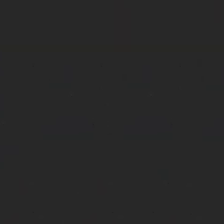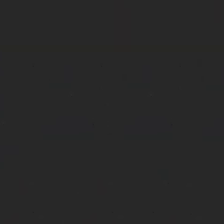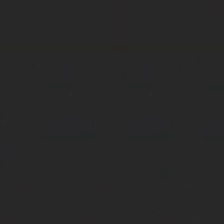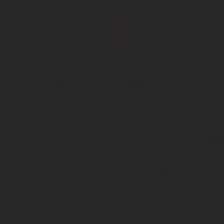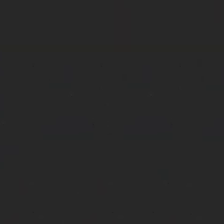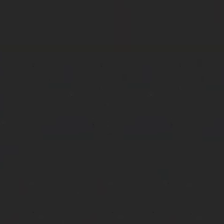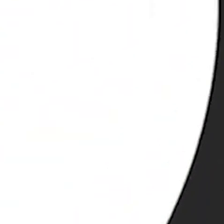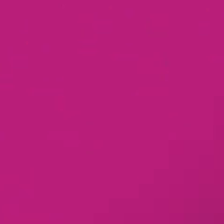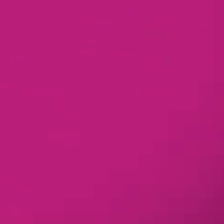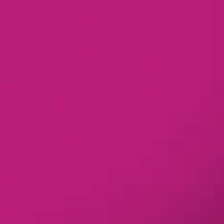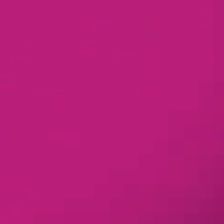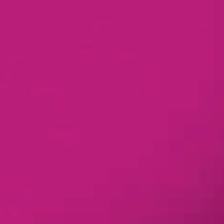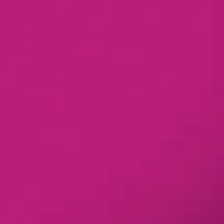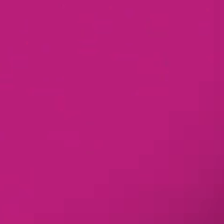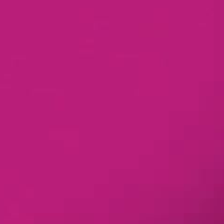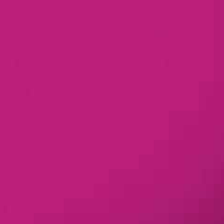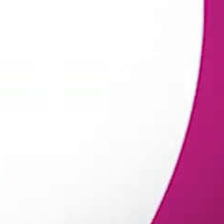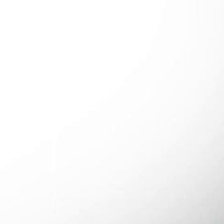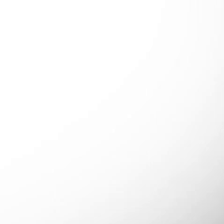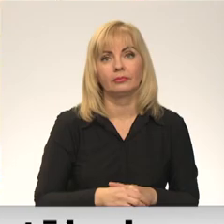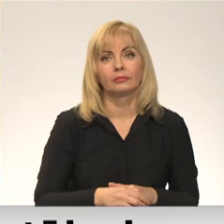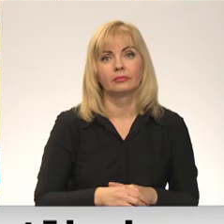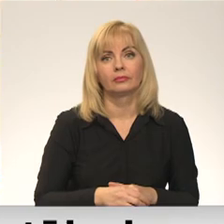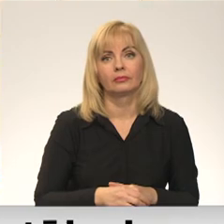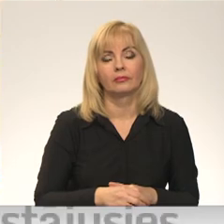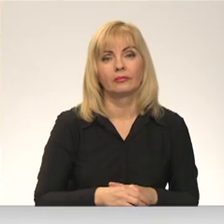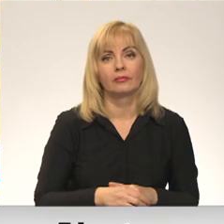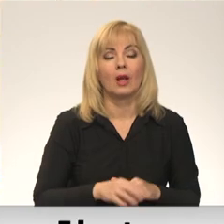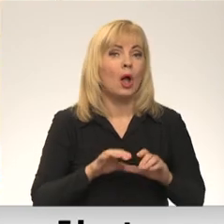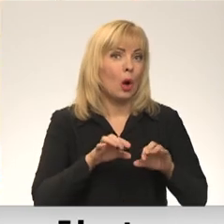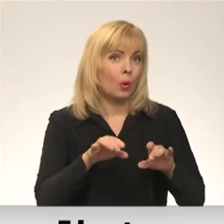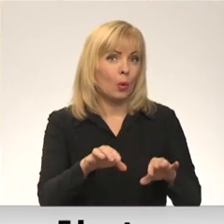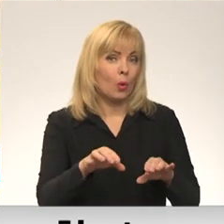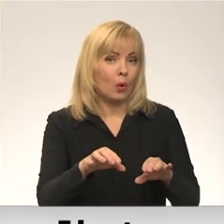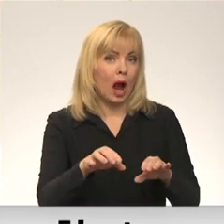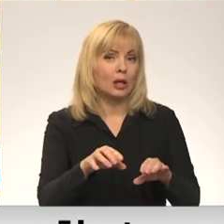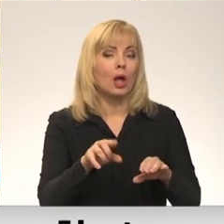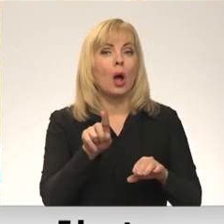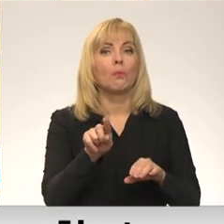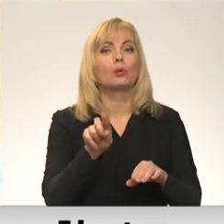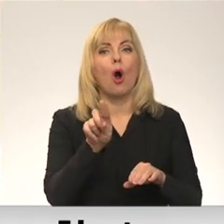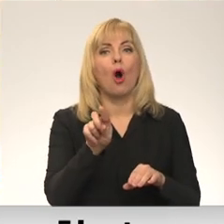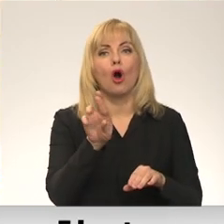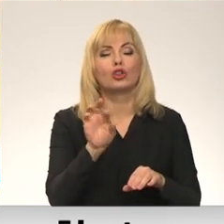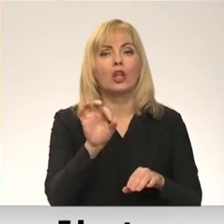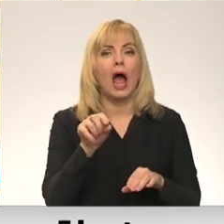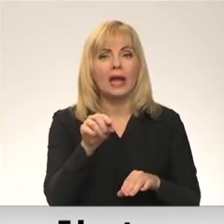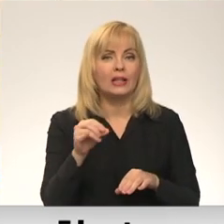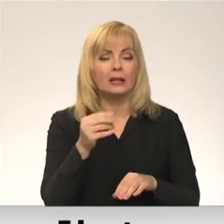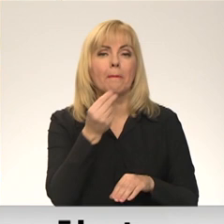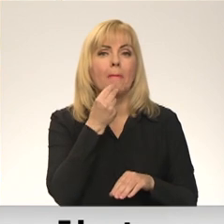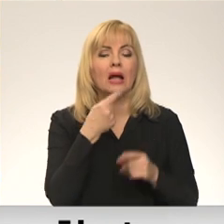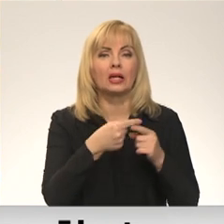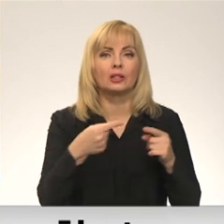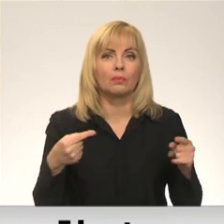Re, viss ēters ir te! Kukaiņu proteīnu izmantošana ierastajos pārtikas produktos